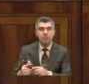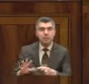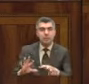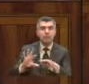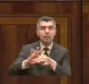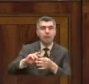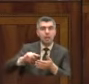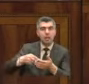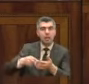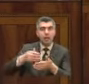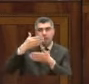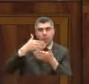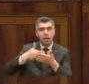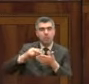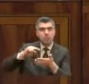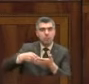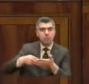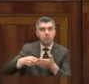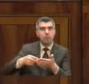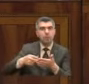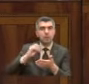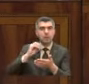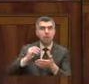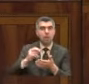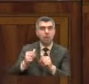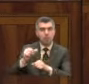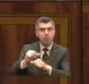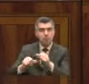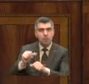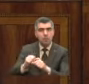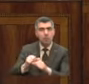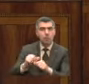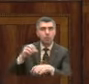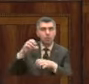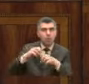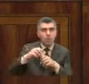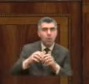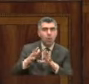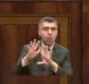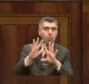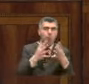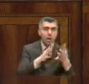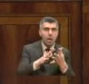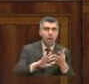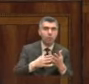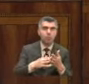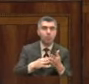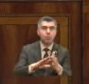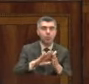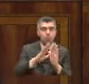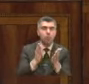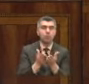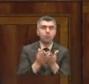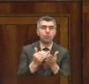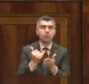اللي صدقت عليها بلادنا في المجال ديال الأرض من التنوع البيولوجي وديال التصحر وديال المناخ اللي في واحد العدد ديال الامتيازات